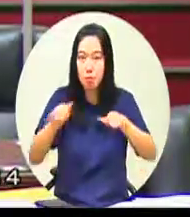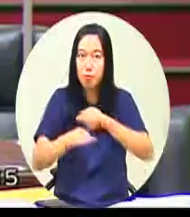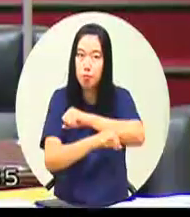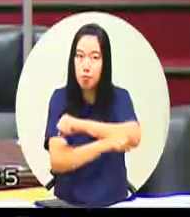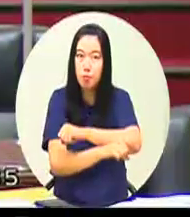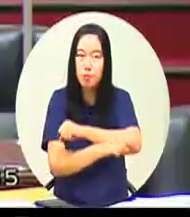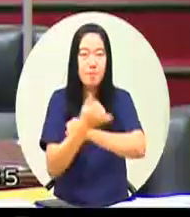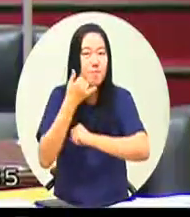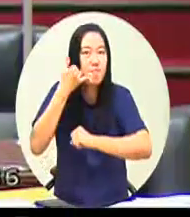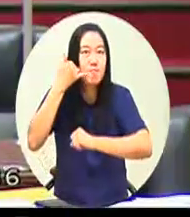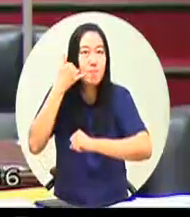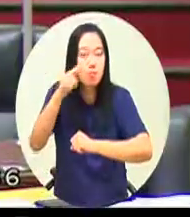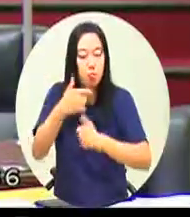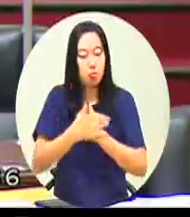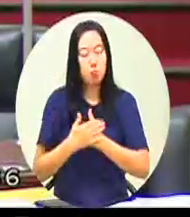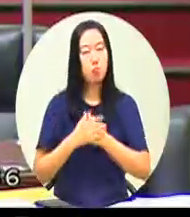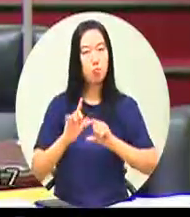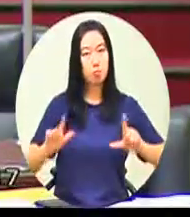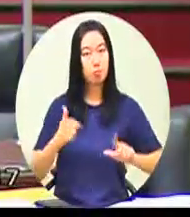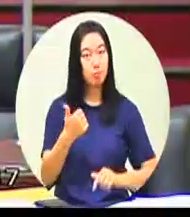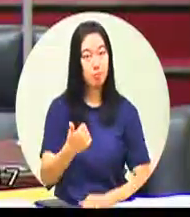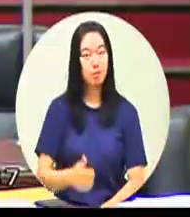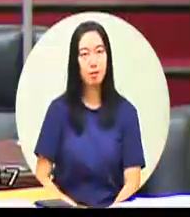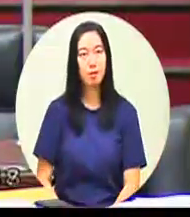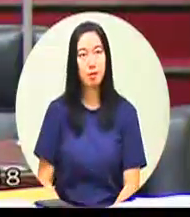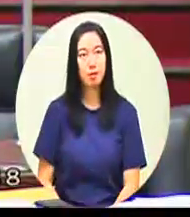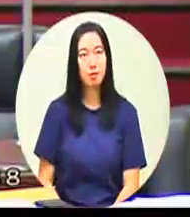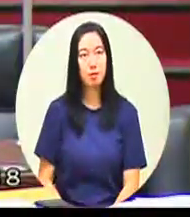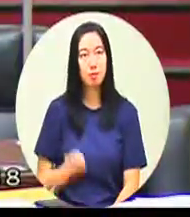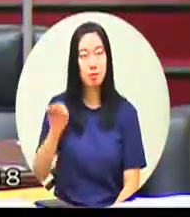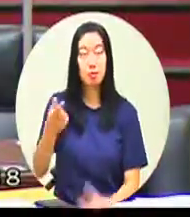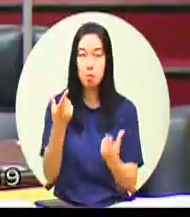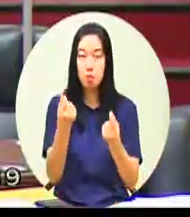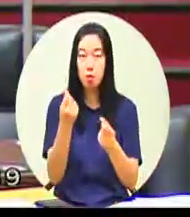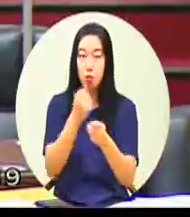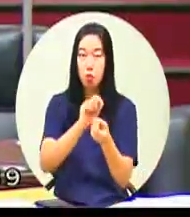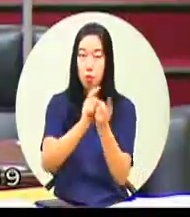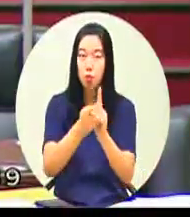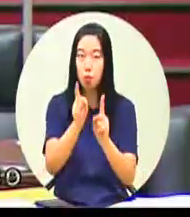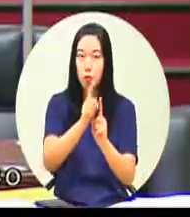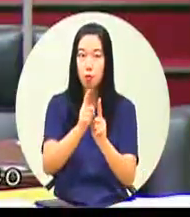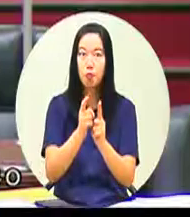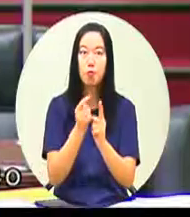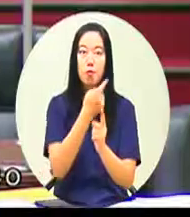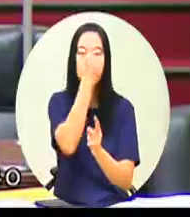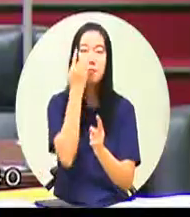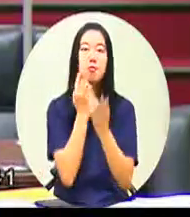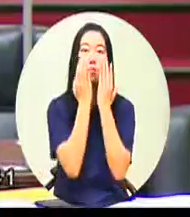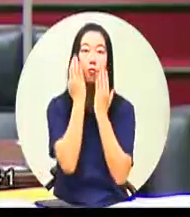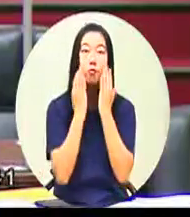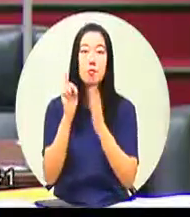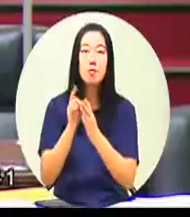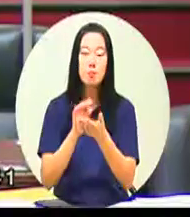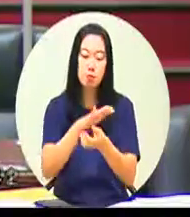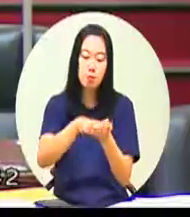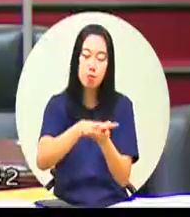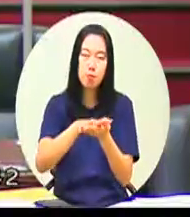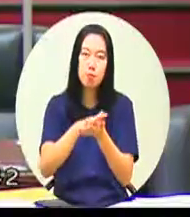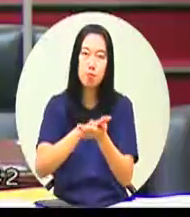常好的一个东西。所以呢，他也做了面霜，他也做了乳液，他也做